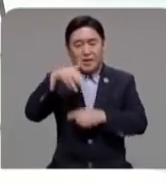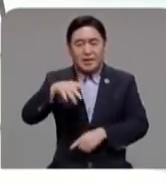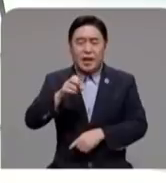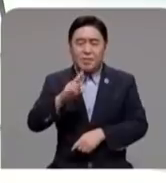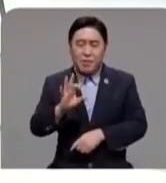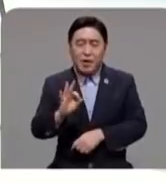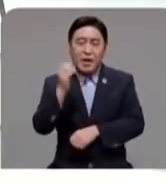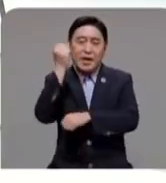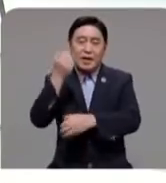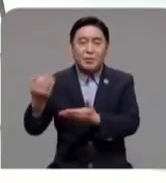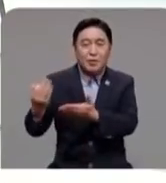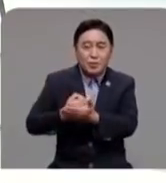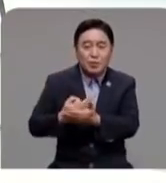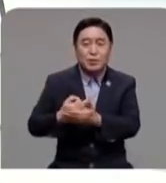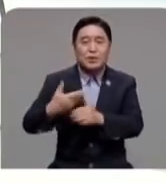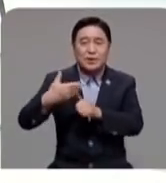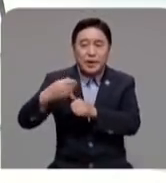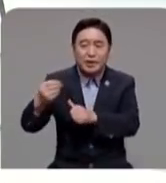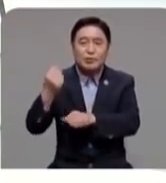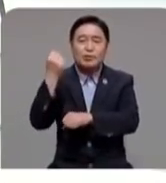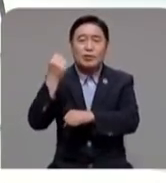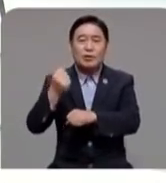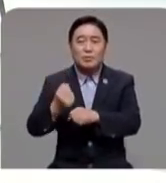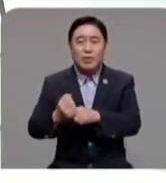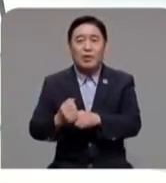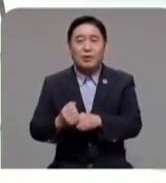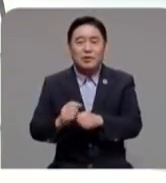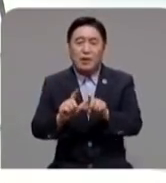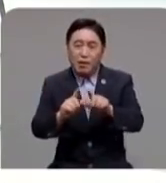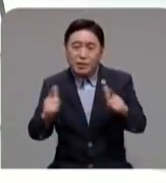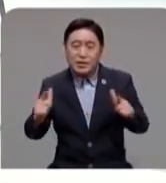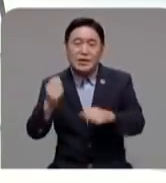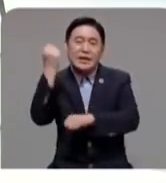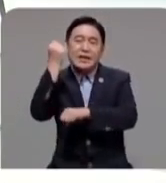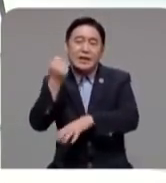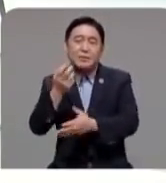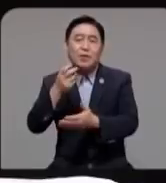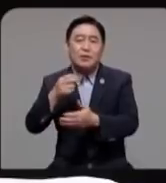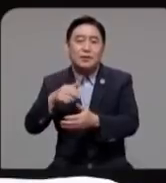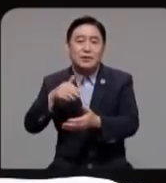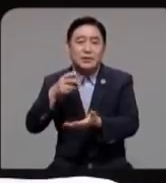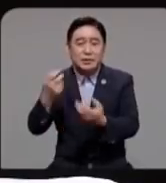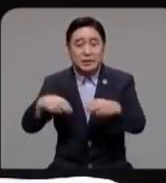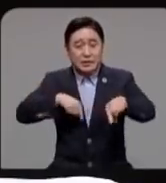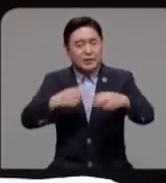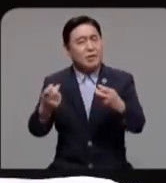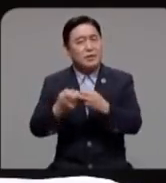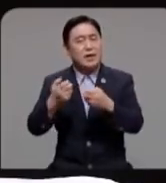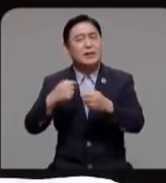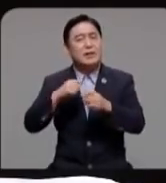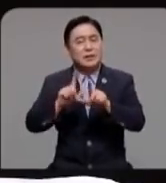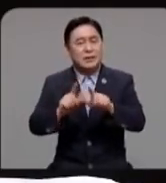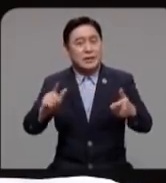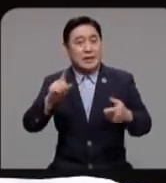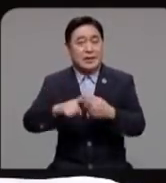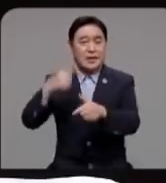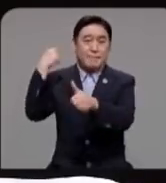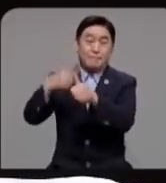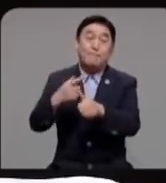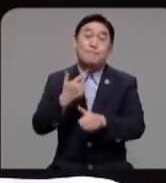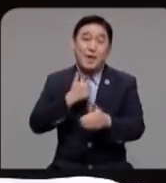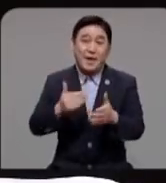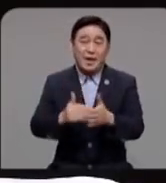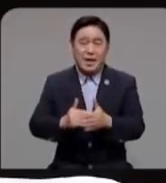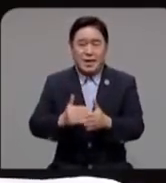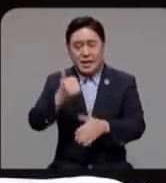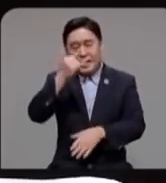기본소득, 기본주택, 기본대출, 기본 시리즈는 제가 가장 오랫동안 비판을 해왔습니다. 그리고 다들 도덕성